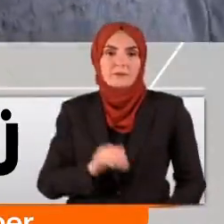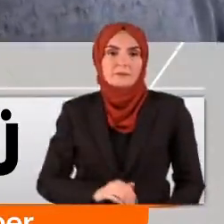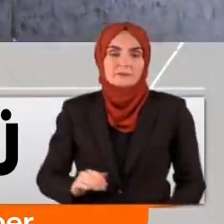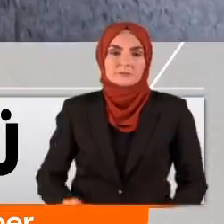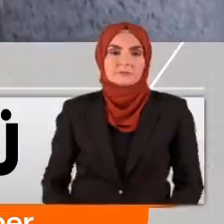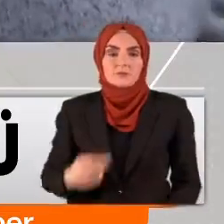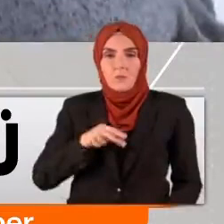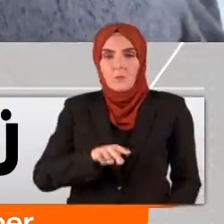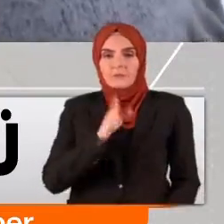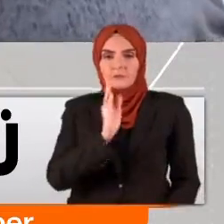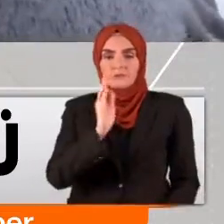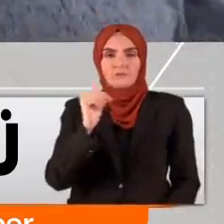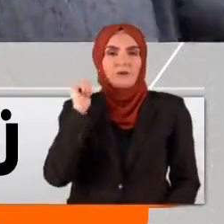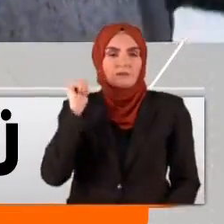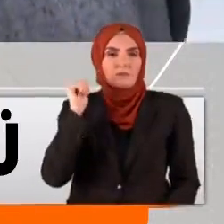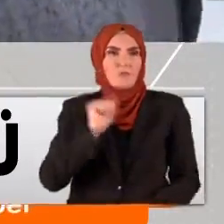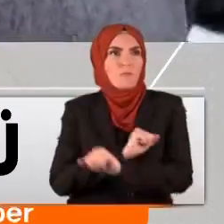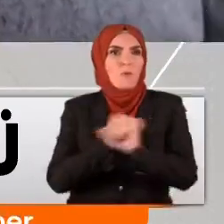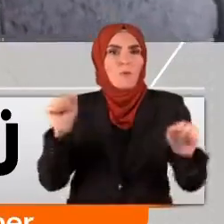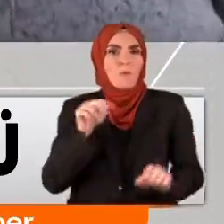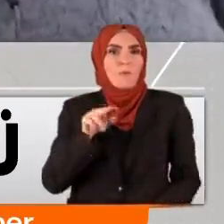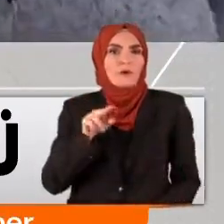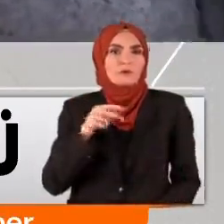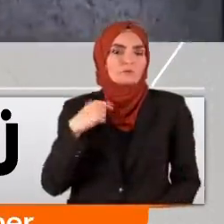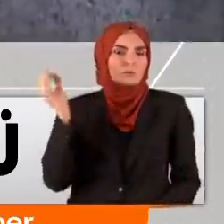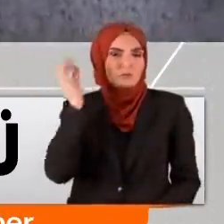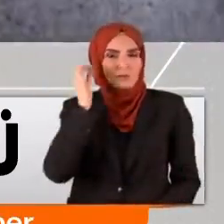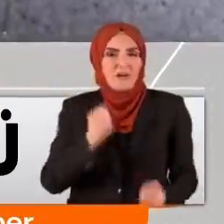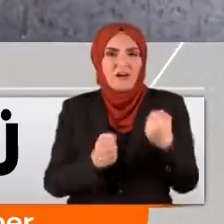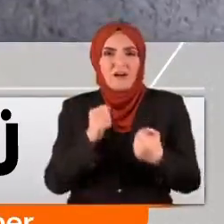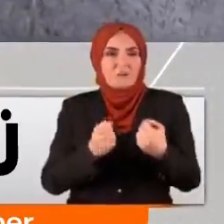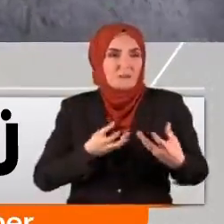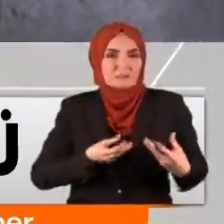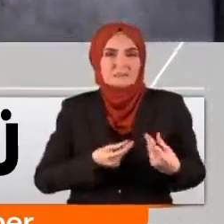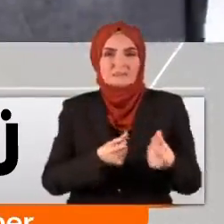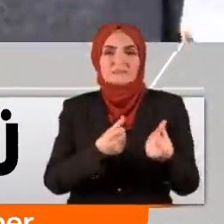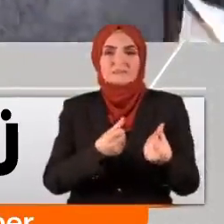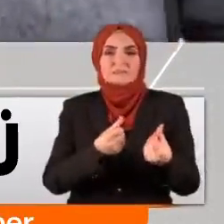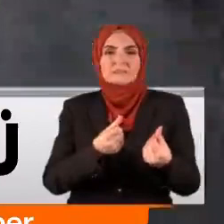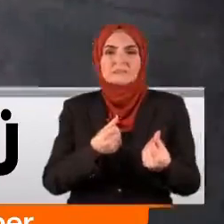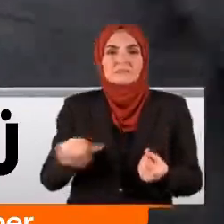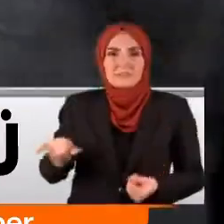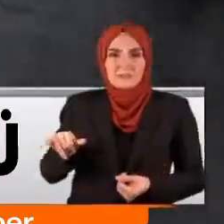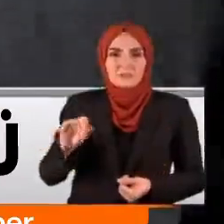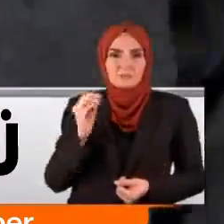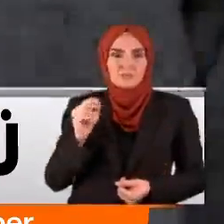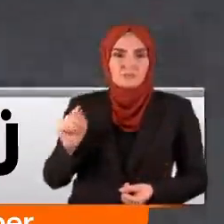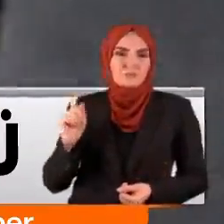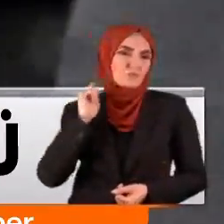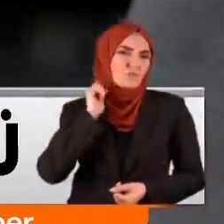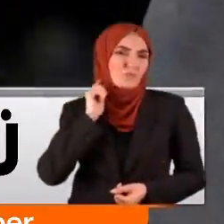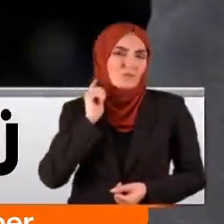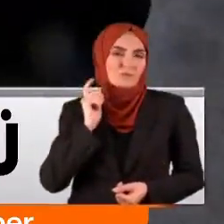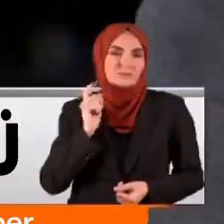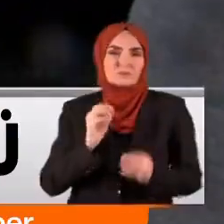gidiyordum, arkadan bomba gibi patladı, mahvoldu, araba da mahvoldu. Yanındaki çocuğum şeyi kırdı, boyuna incindi.